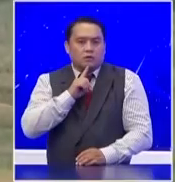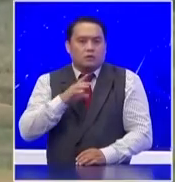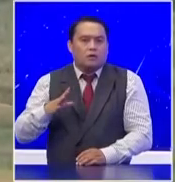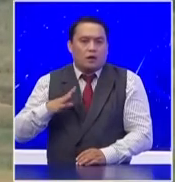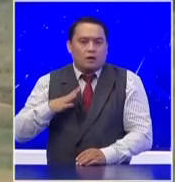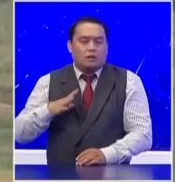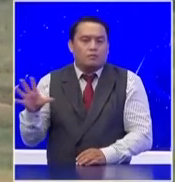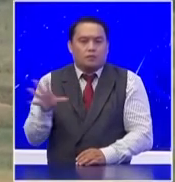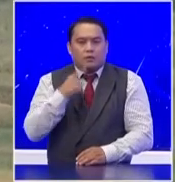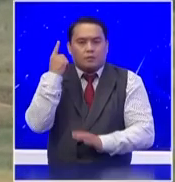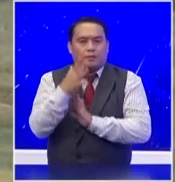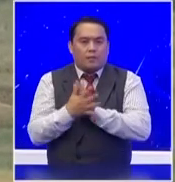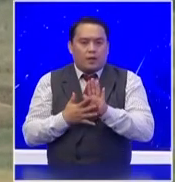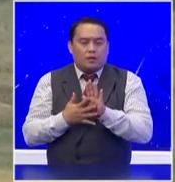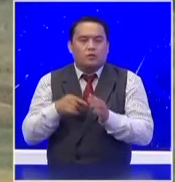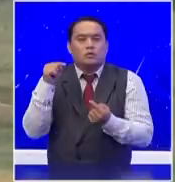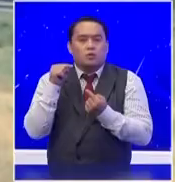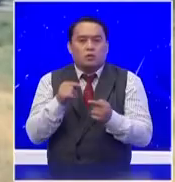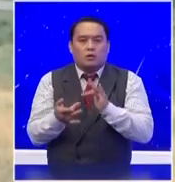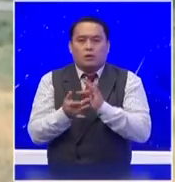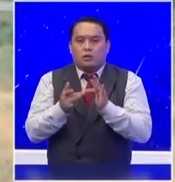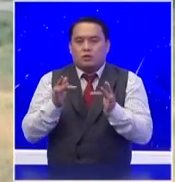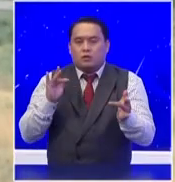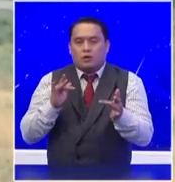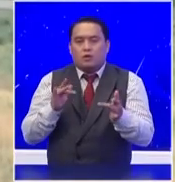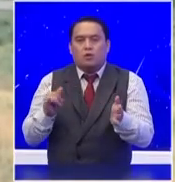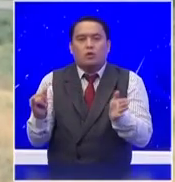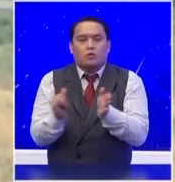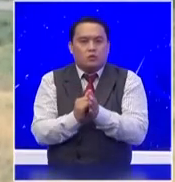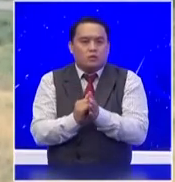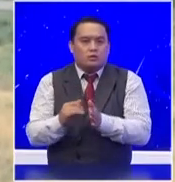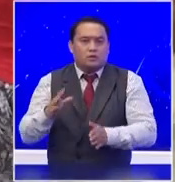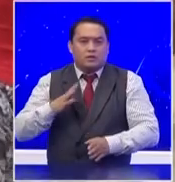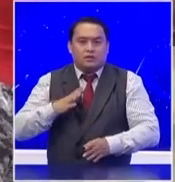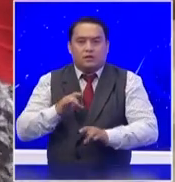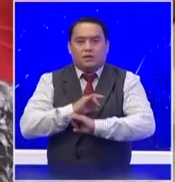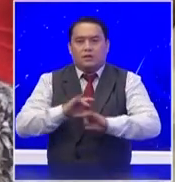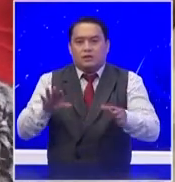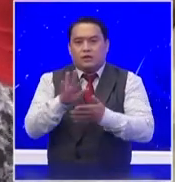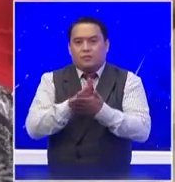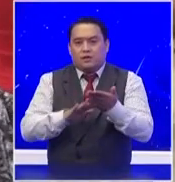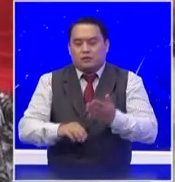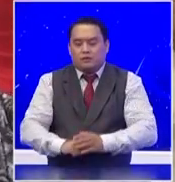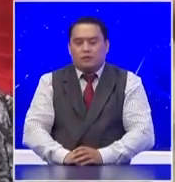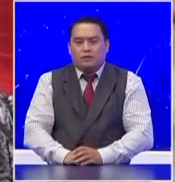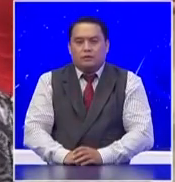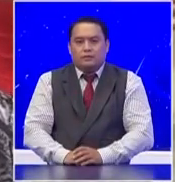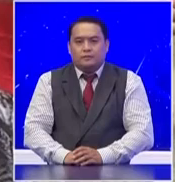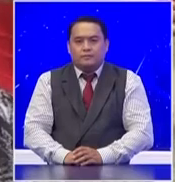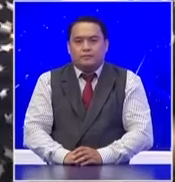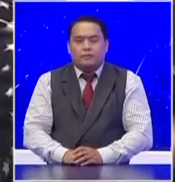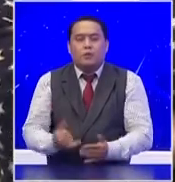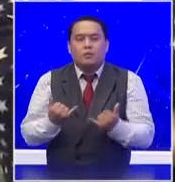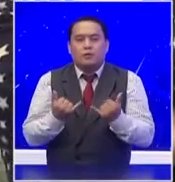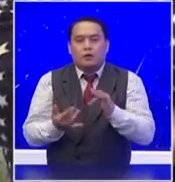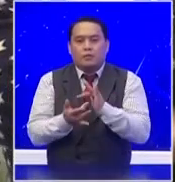барып мән-жайды біледі. Ал нақты интернет желісі қай уақытта орнатылатынын орталық басшылығы шешет. Басы бүктерліктер биыл